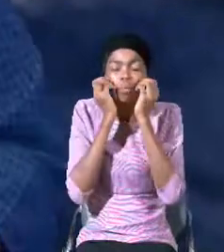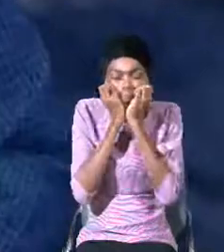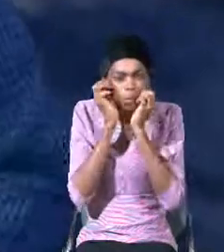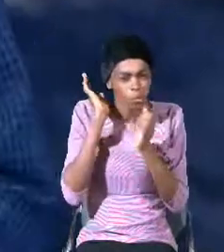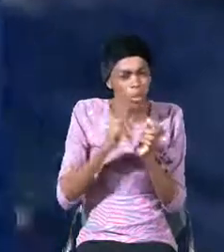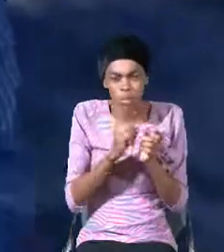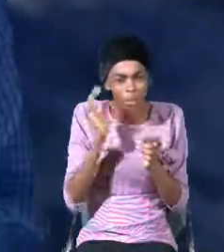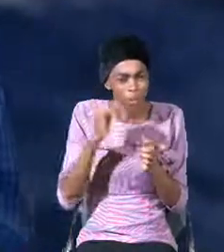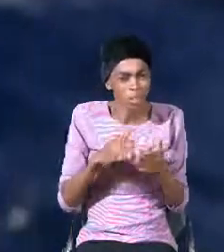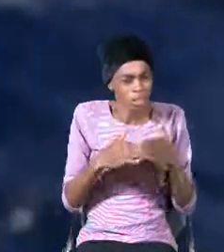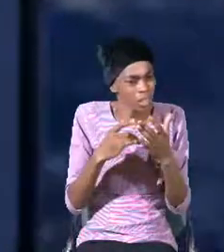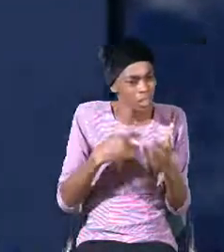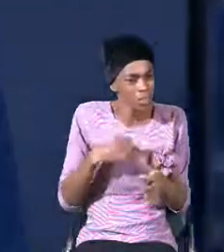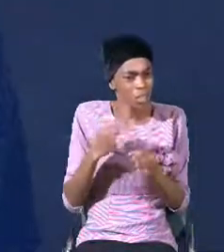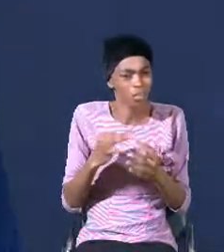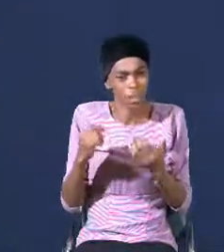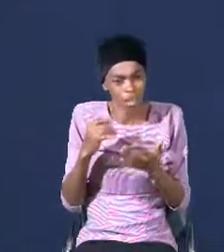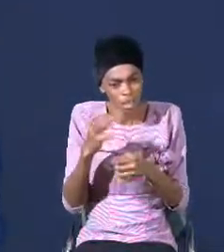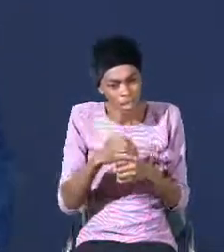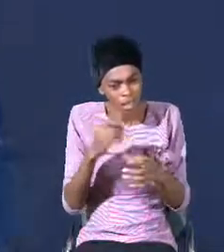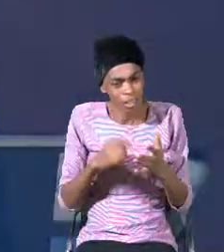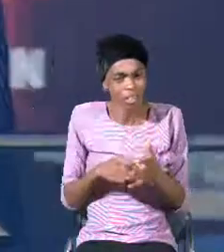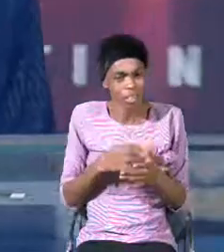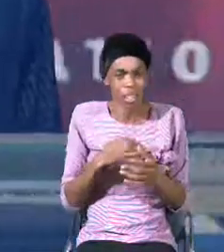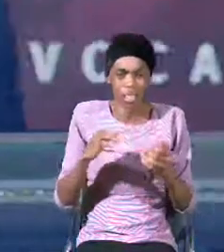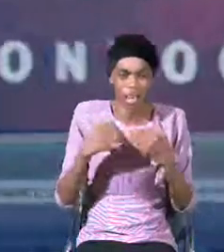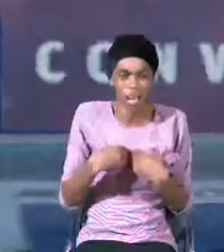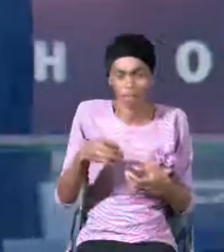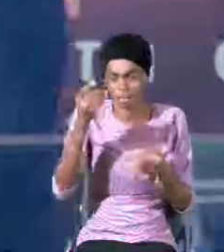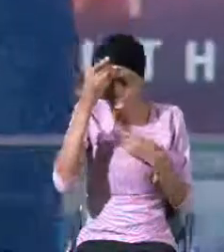je suis trop obèse. Où est-ce que je vais? Si j'ai ceci et